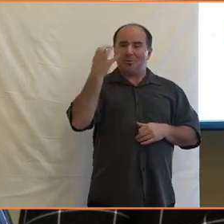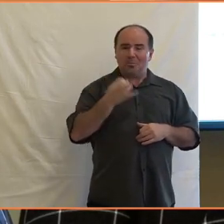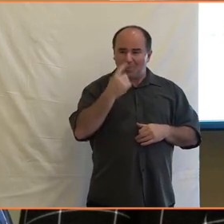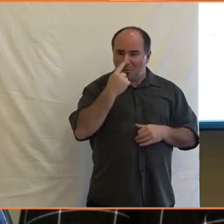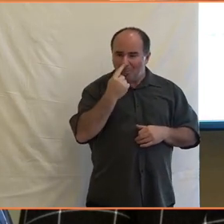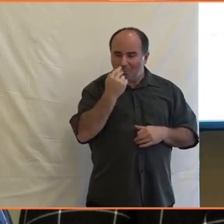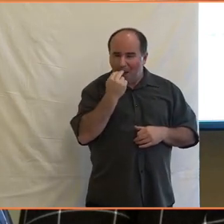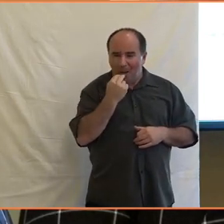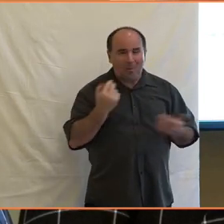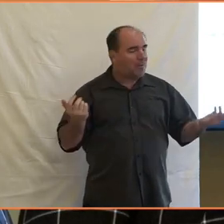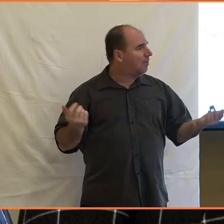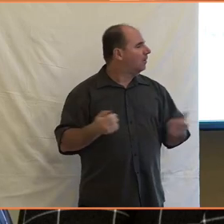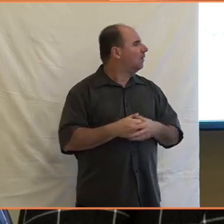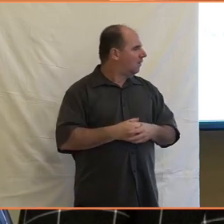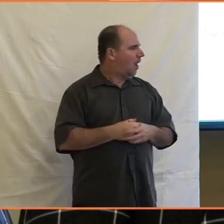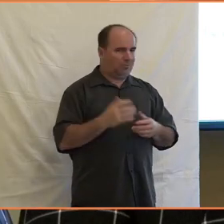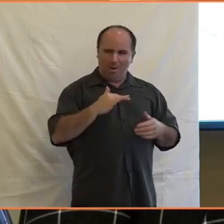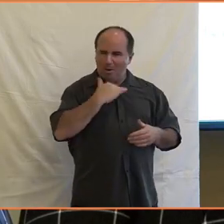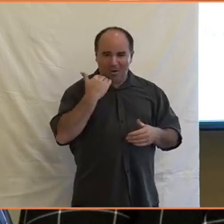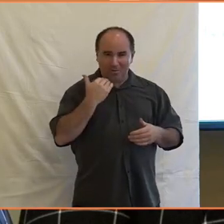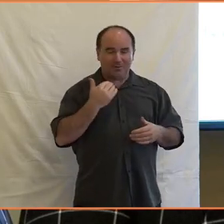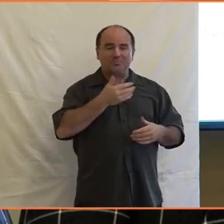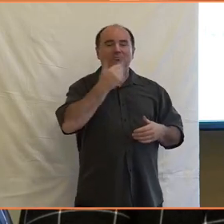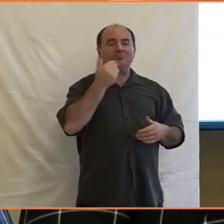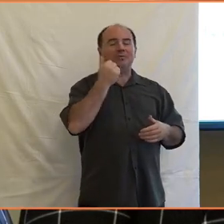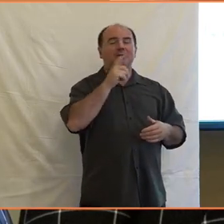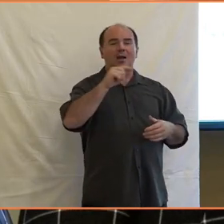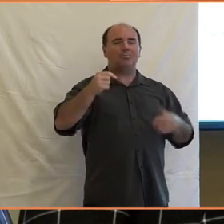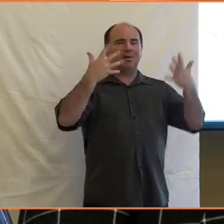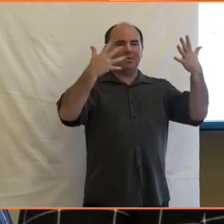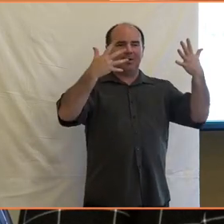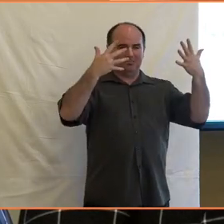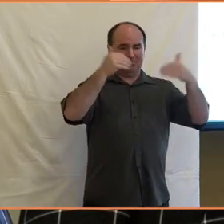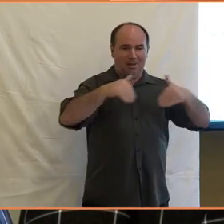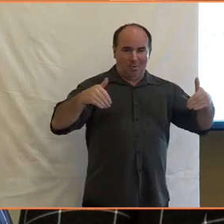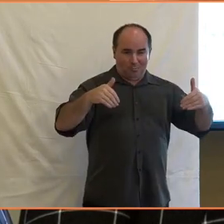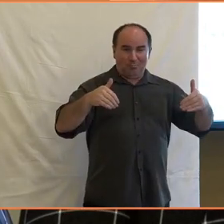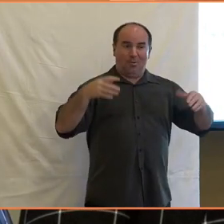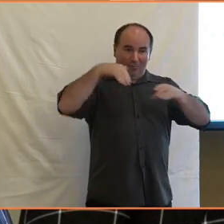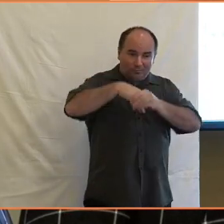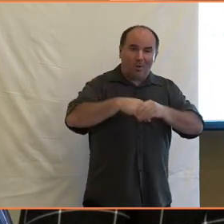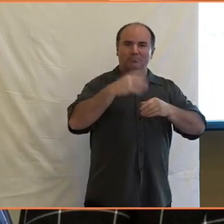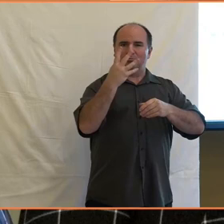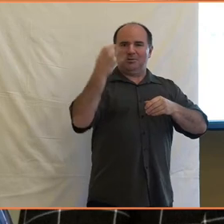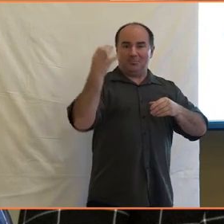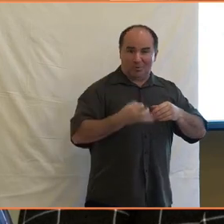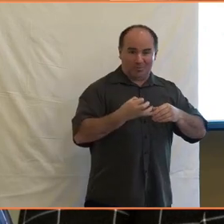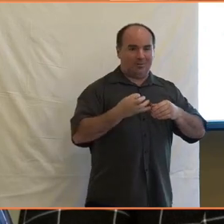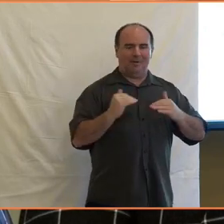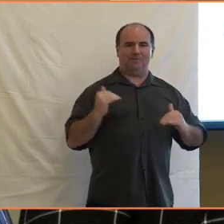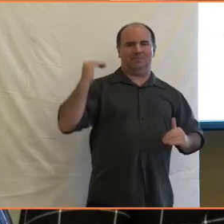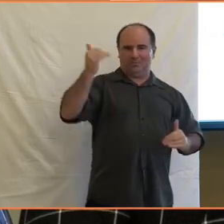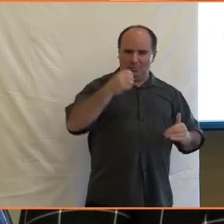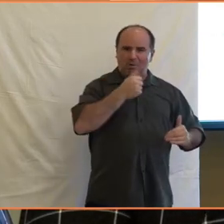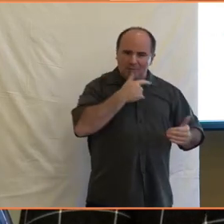tak je to poměrně vysoké množství lidí. Jejich základní charakteristikou je, že jsou sociálně izolovaní a že mají jako vyšší věk, ale